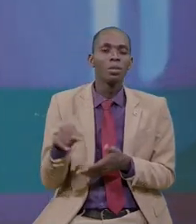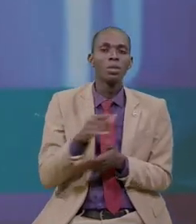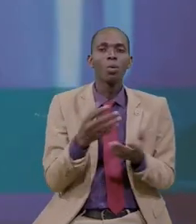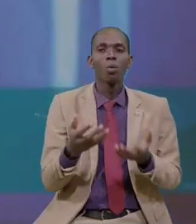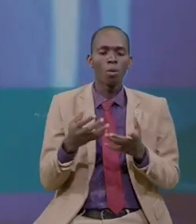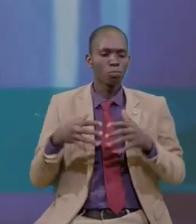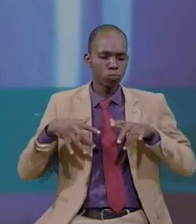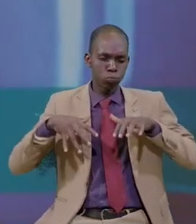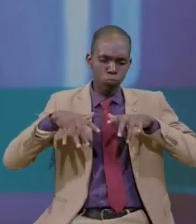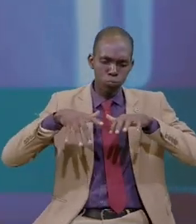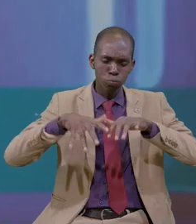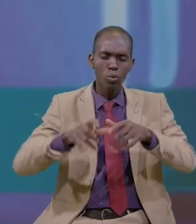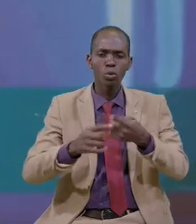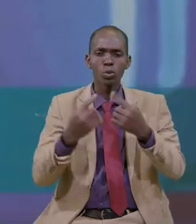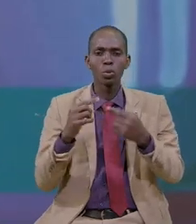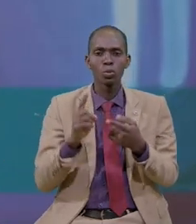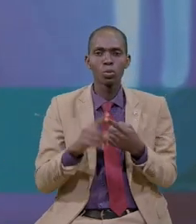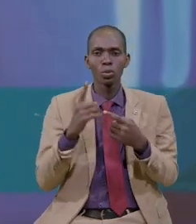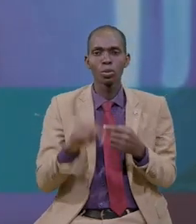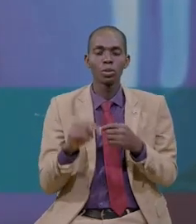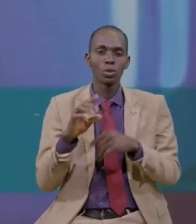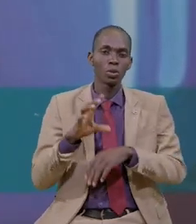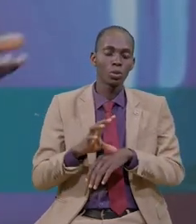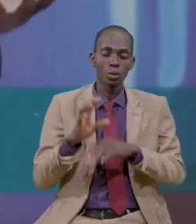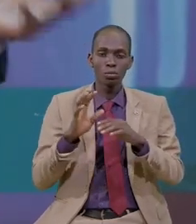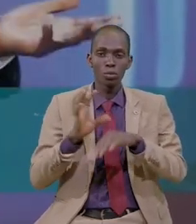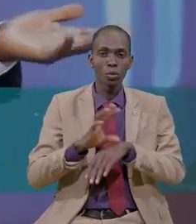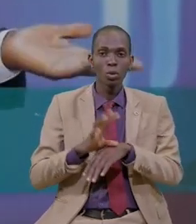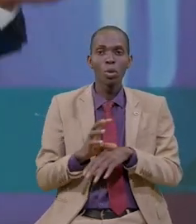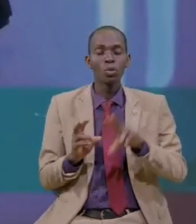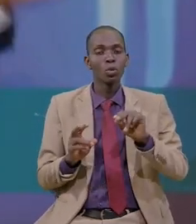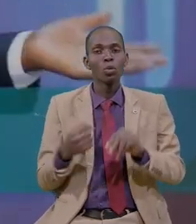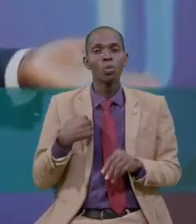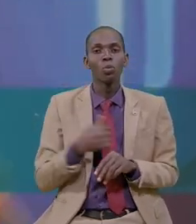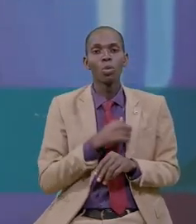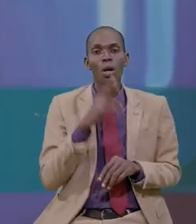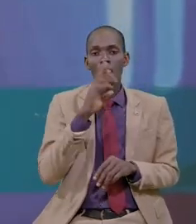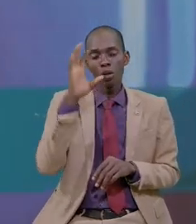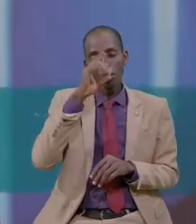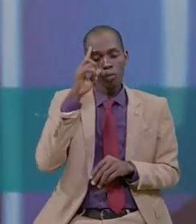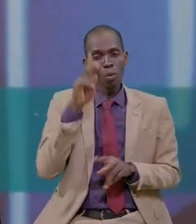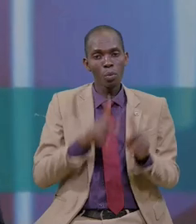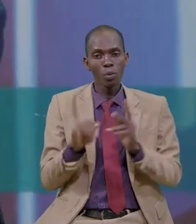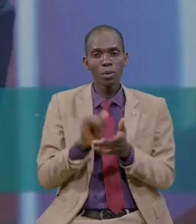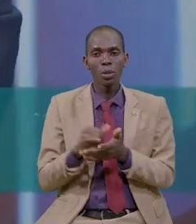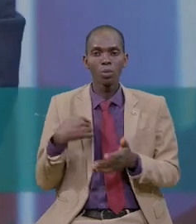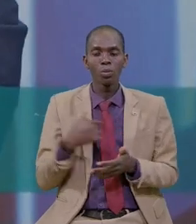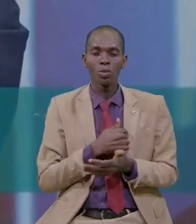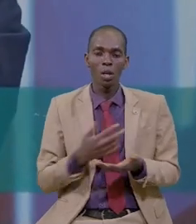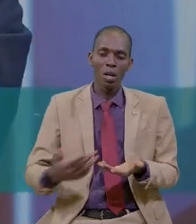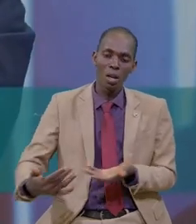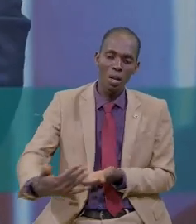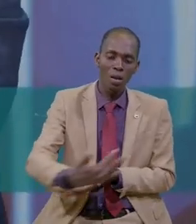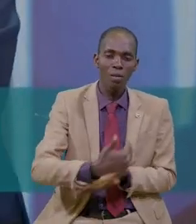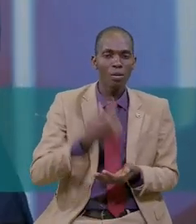foule. On ne cherche pas la foule. On cherche ceux-là que nous moissonnons du monde et que nous amenons